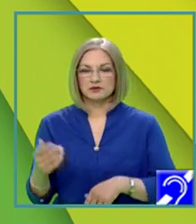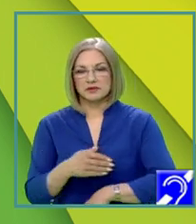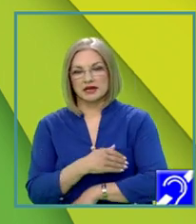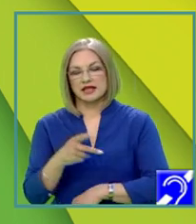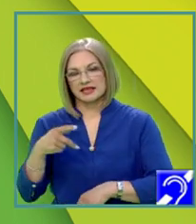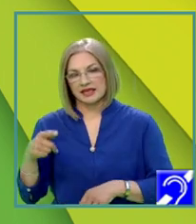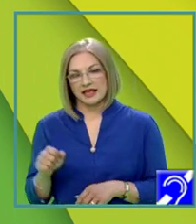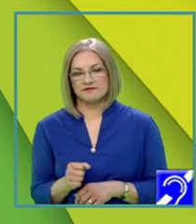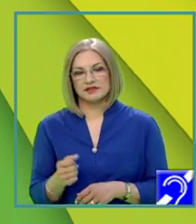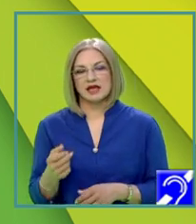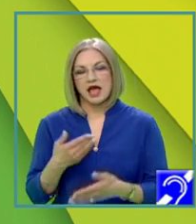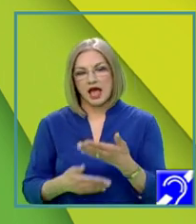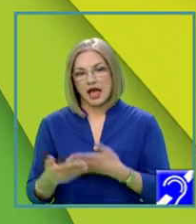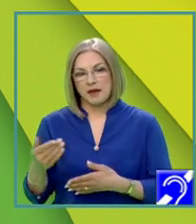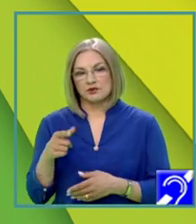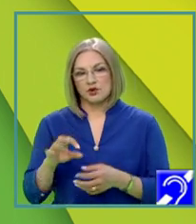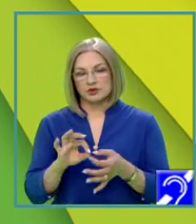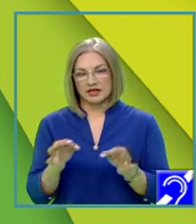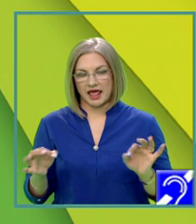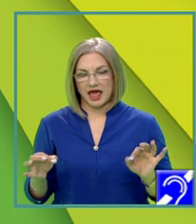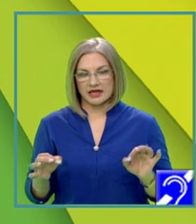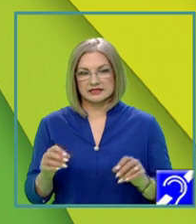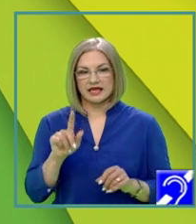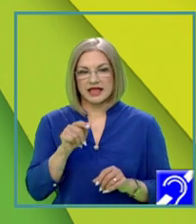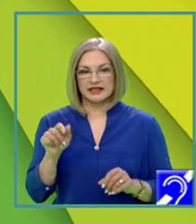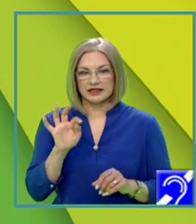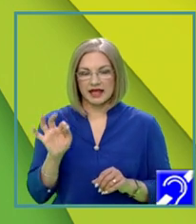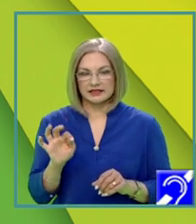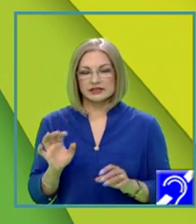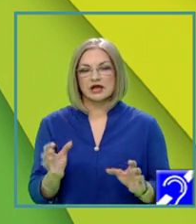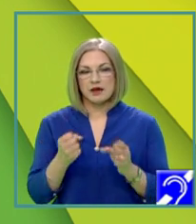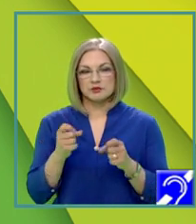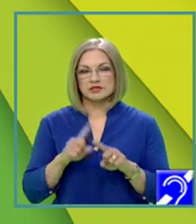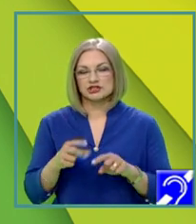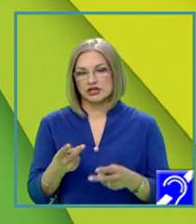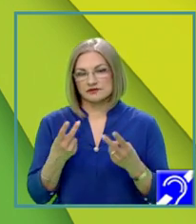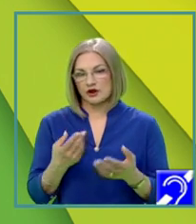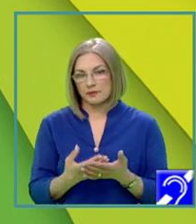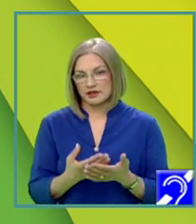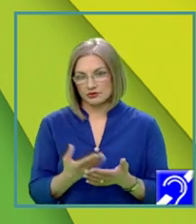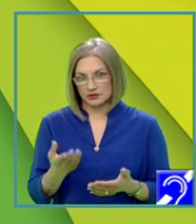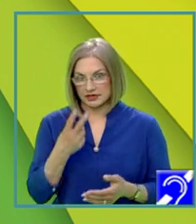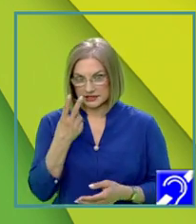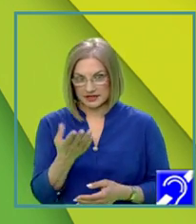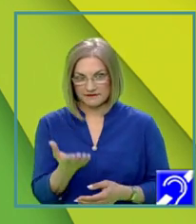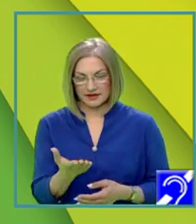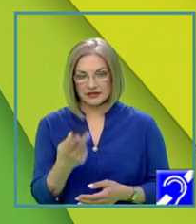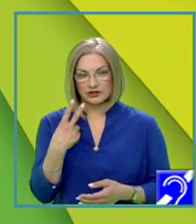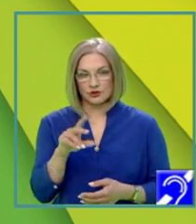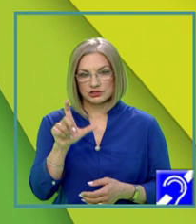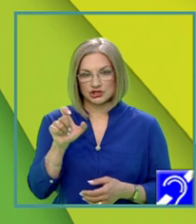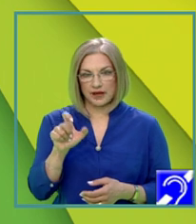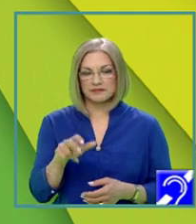grade Kelvin am înlocuit in relatia Delta t si am obtinut aceeași valoare pentru că după cum se vede